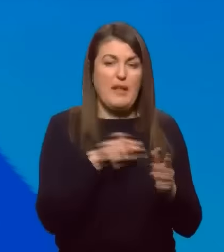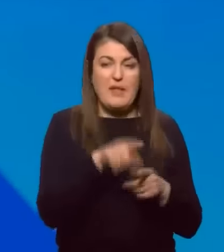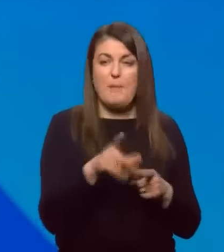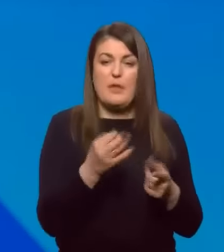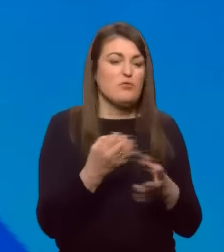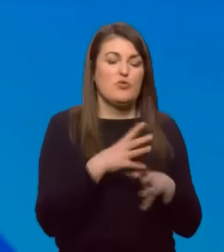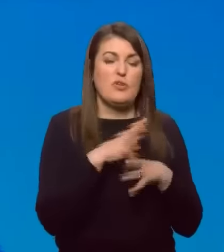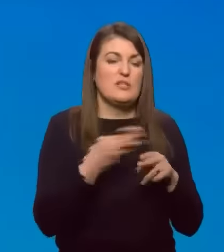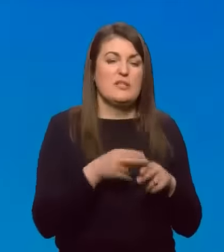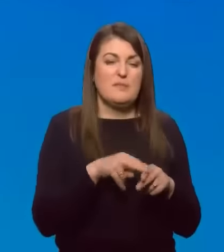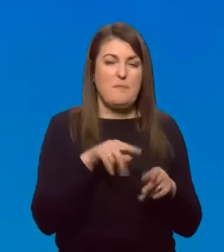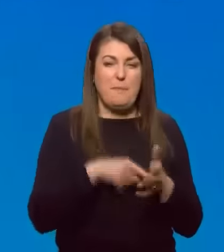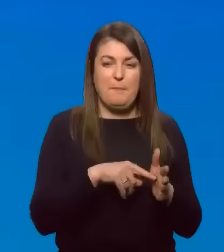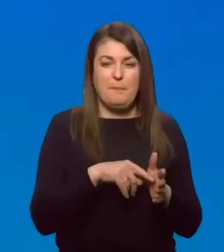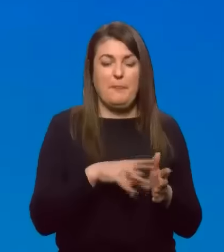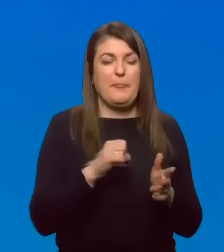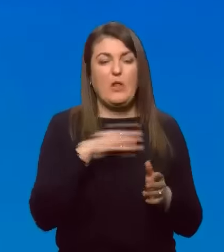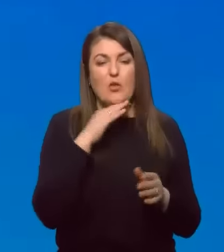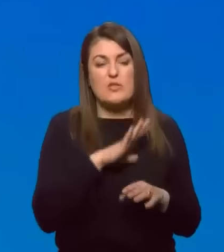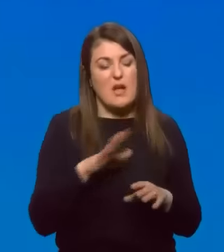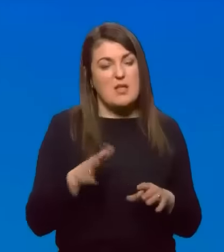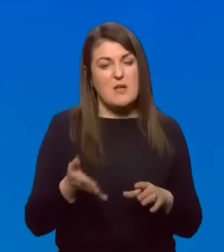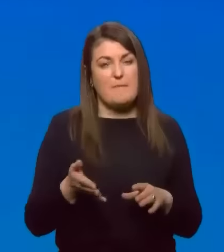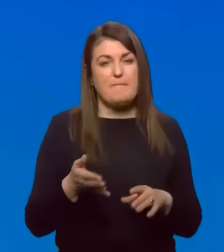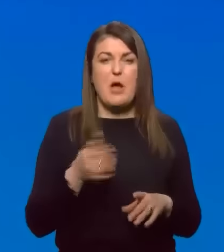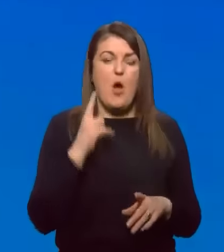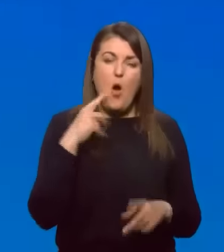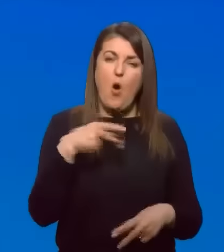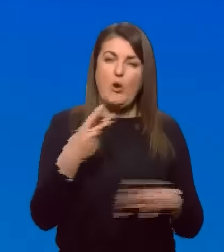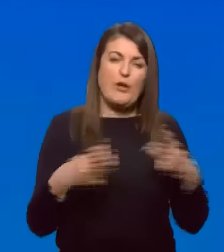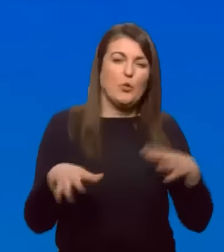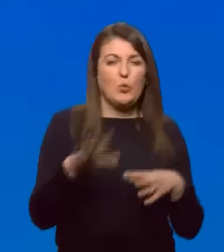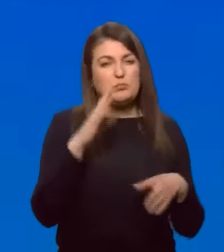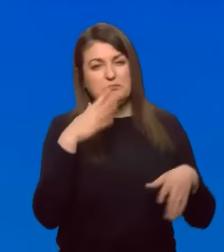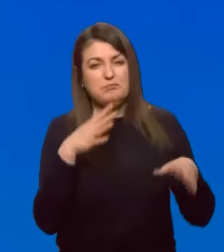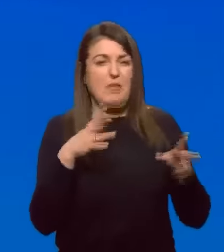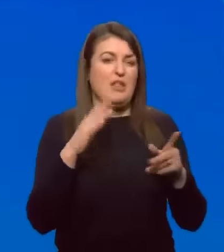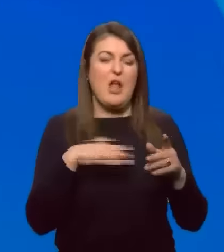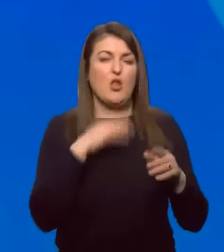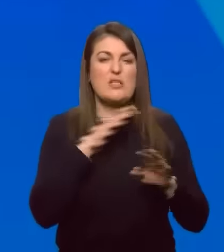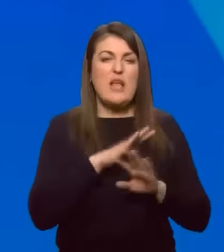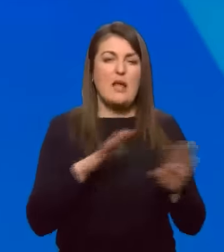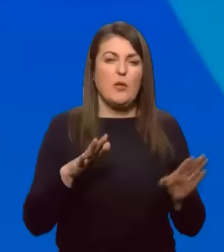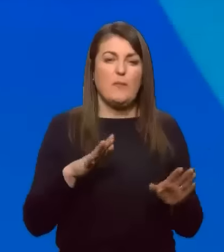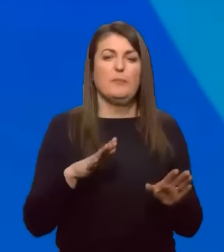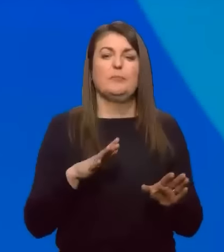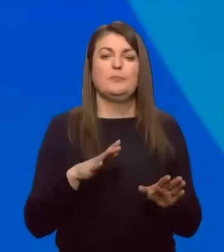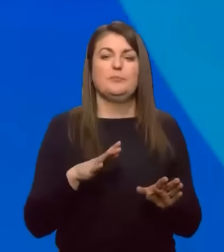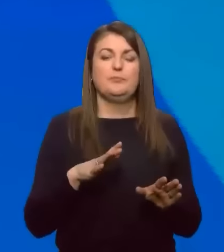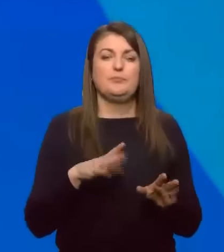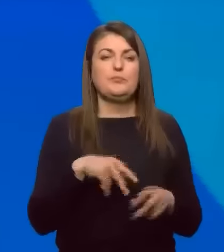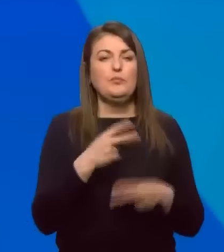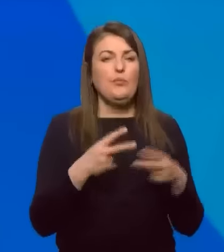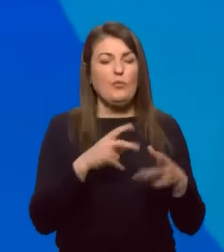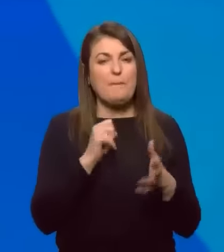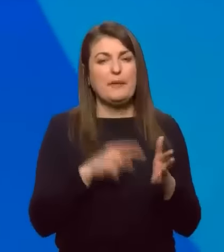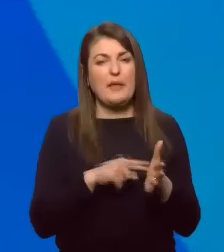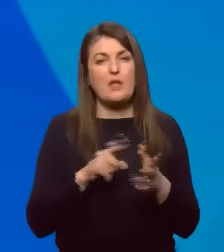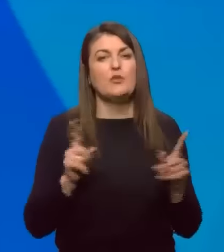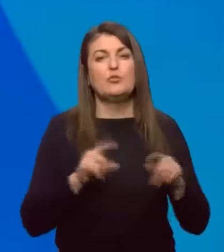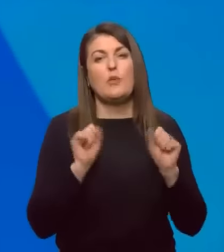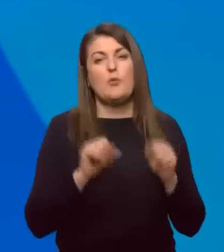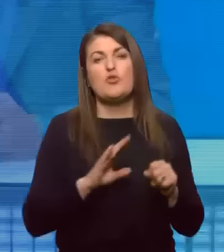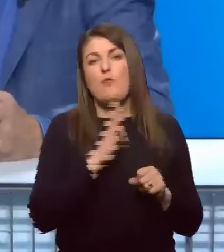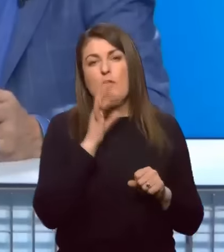де вони ще на цій позиції недостатньо, скажімо так, орієнтуються, чи недостатньо зорієнтовані в питаннях, що